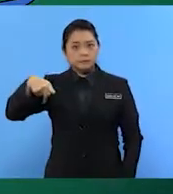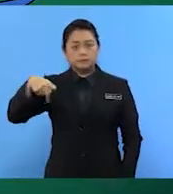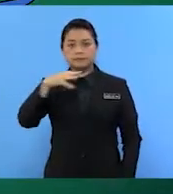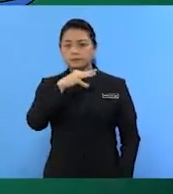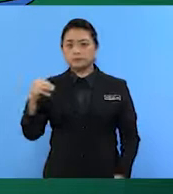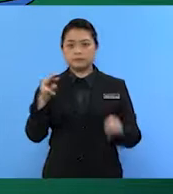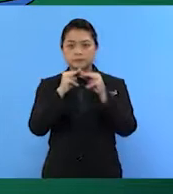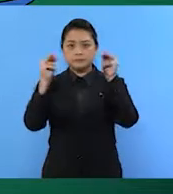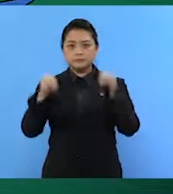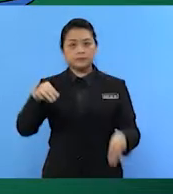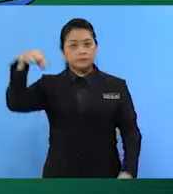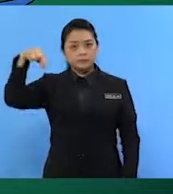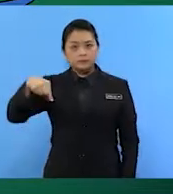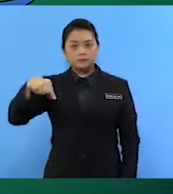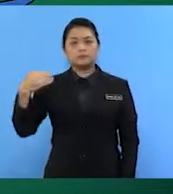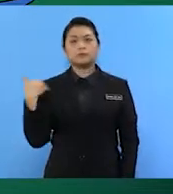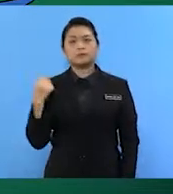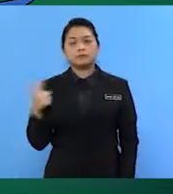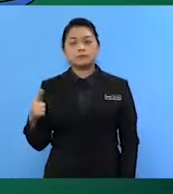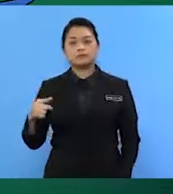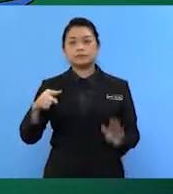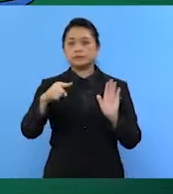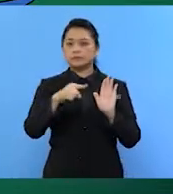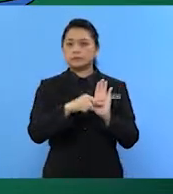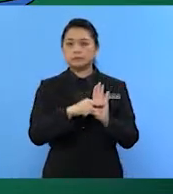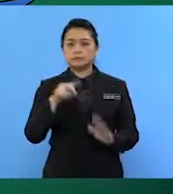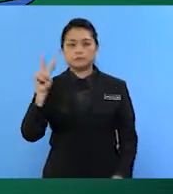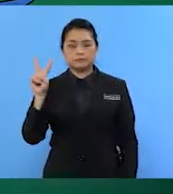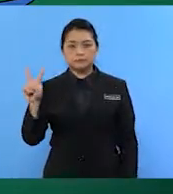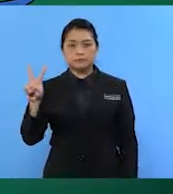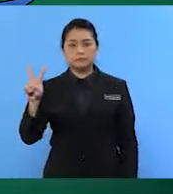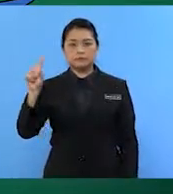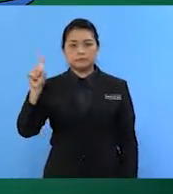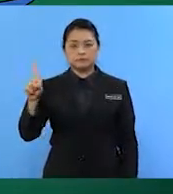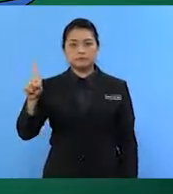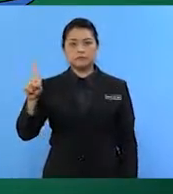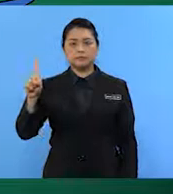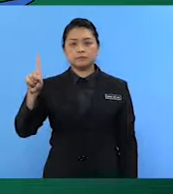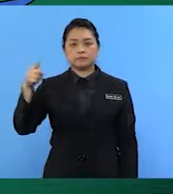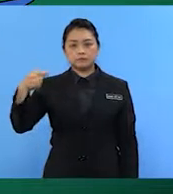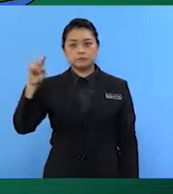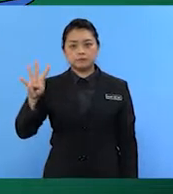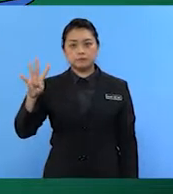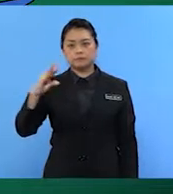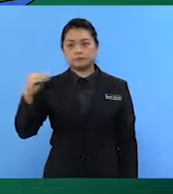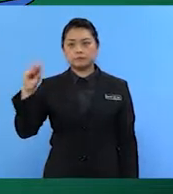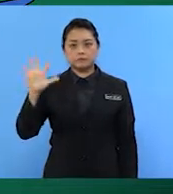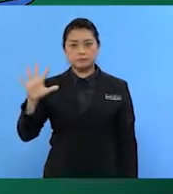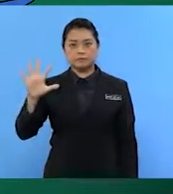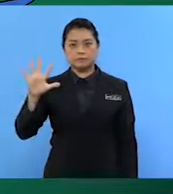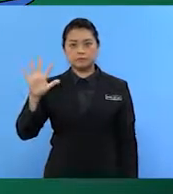dan matriks Q ialah negatif 2, 1, negatif 4 dan